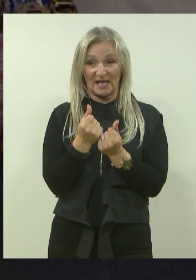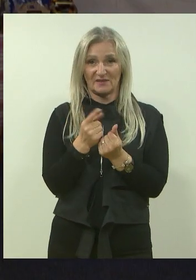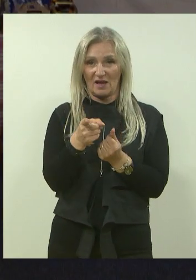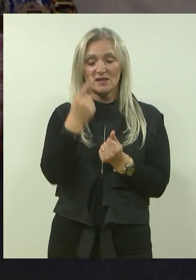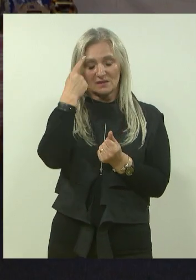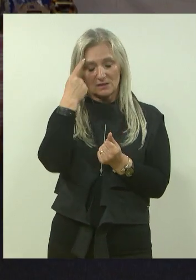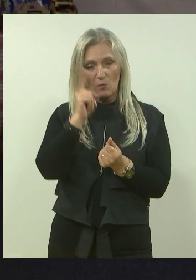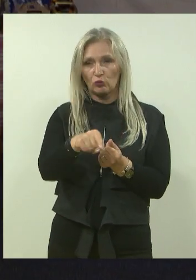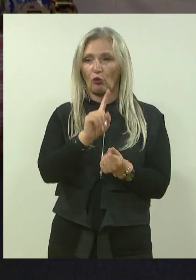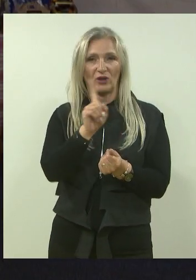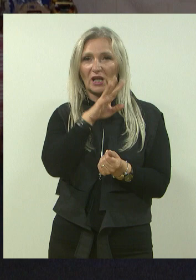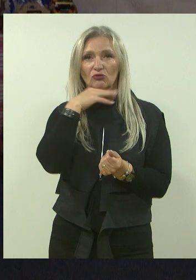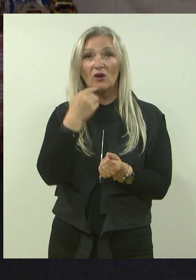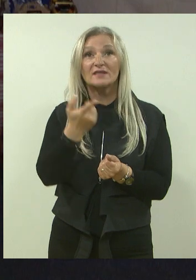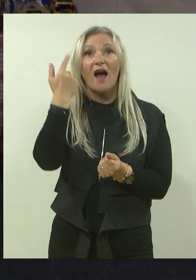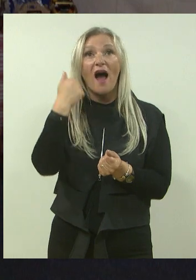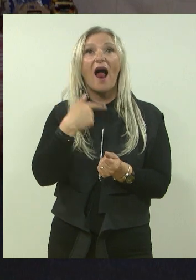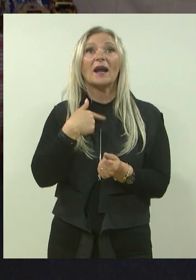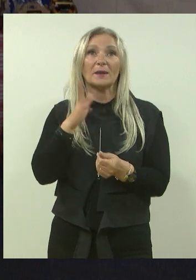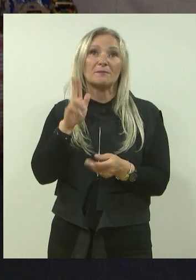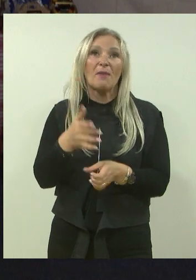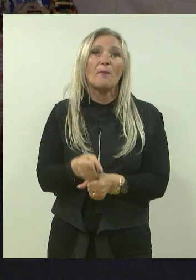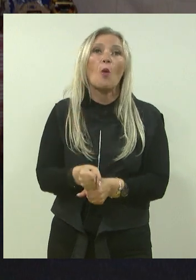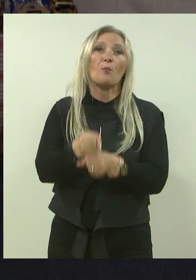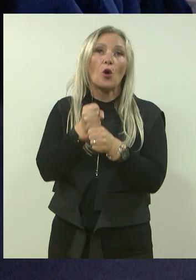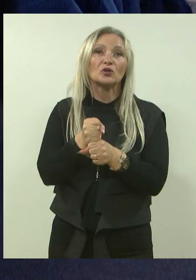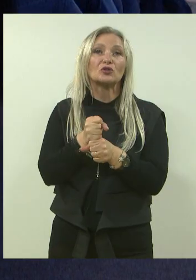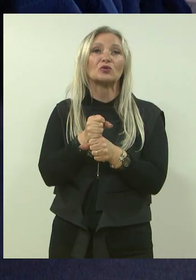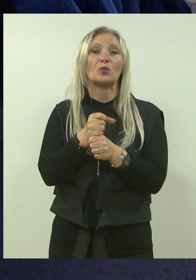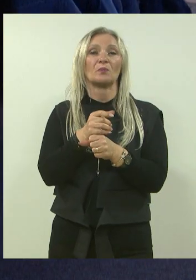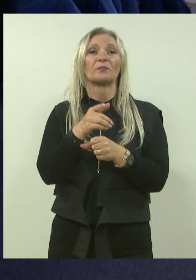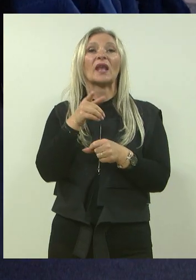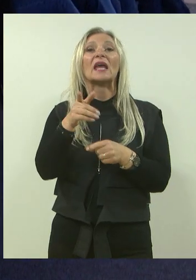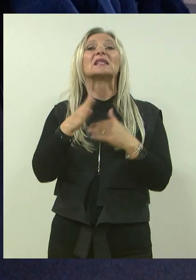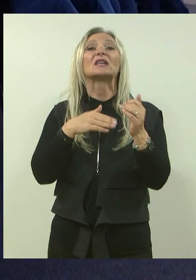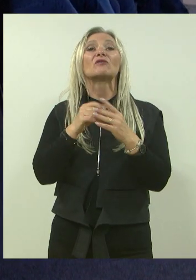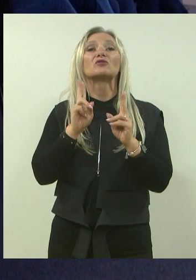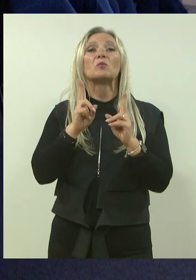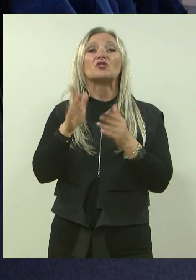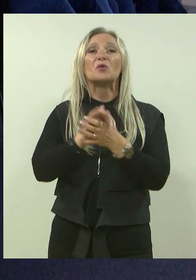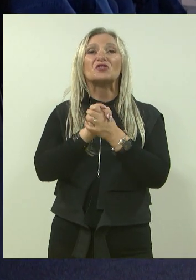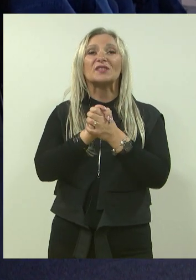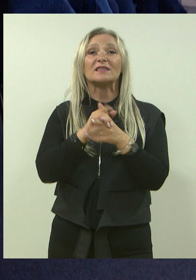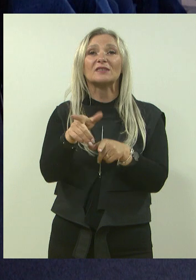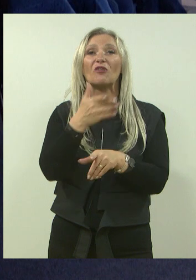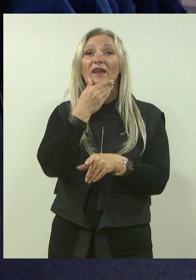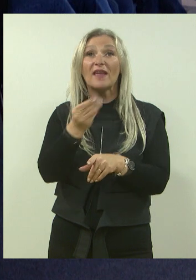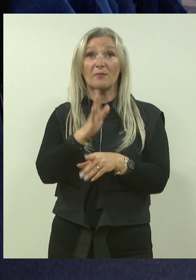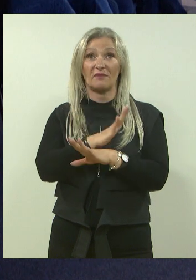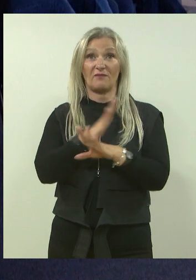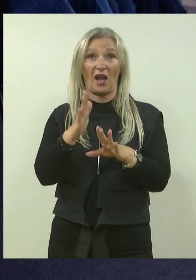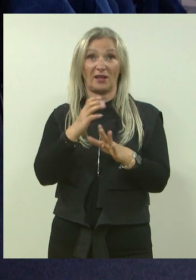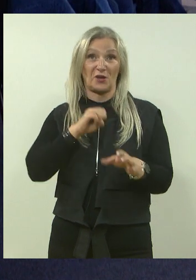KUD-a, ali evo moralna podrška je barem tu i evo ga sa zadovoljstvom i možemo čestitati ovaj prekrasni